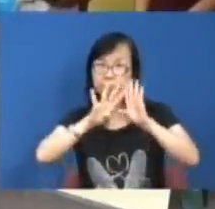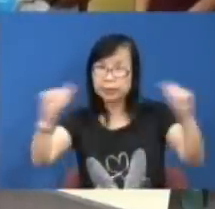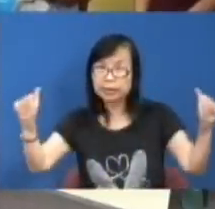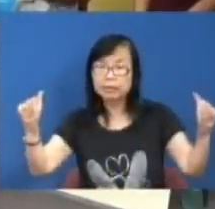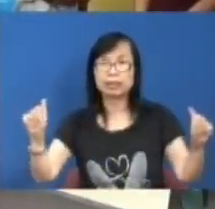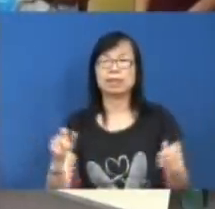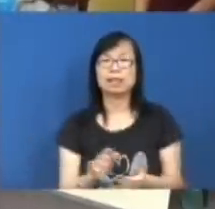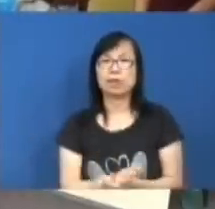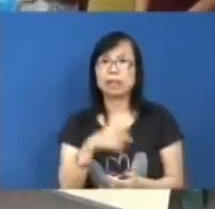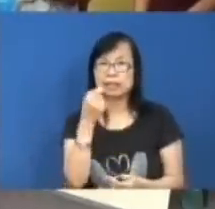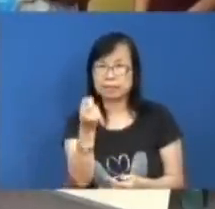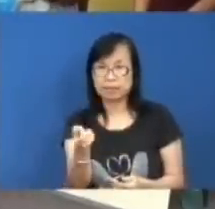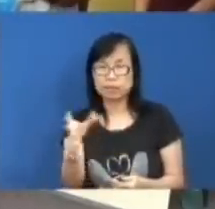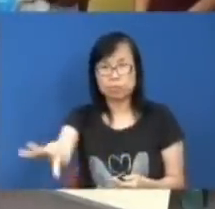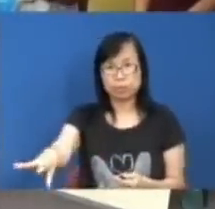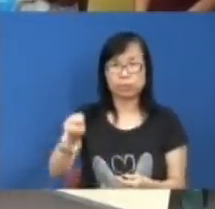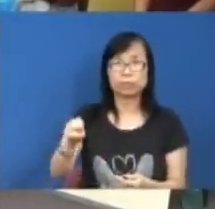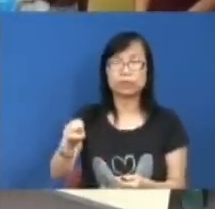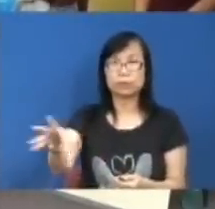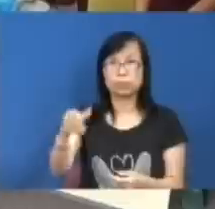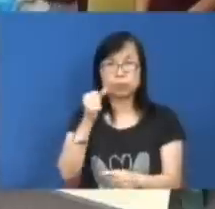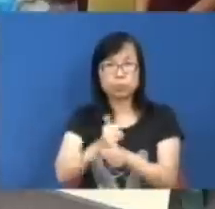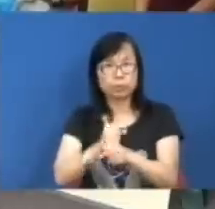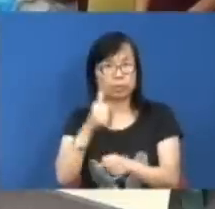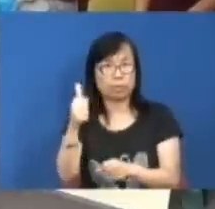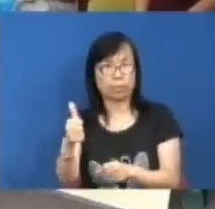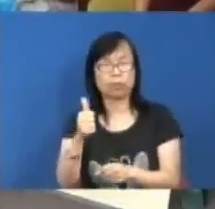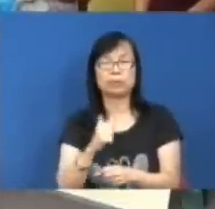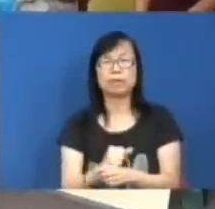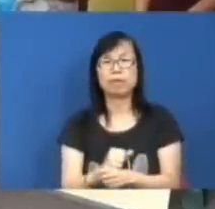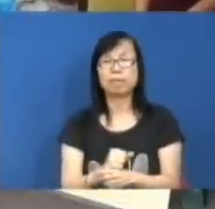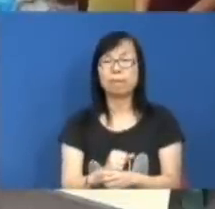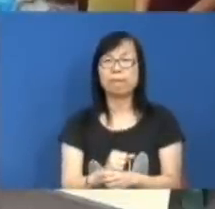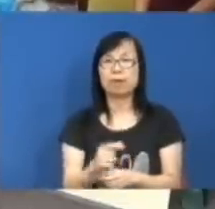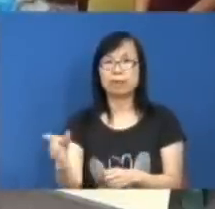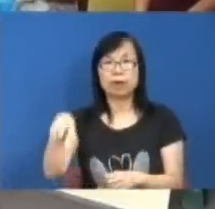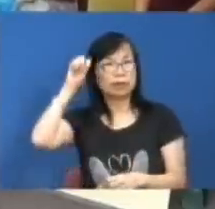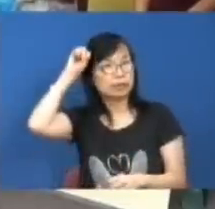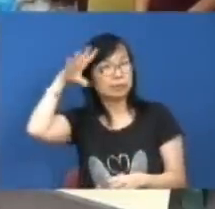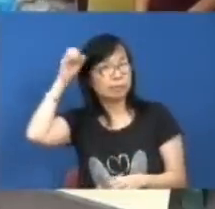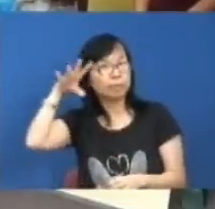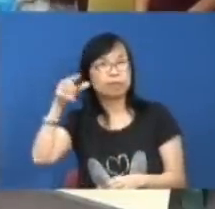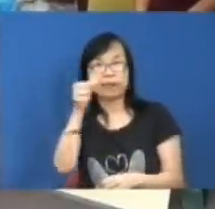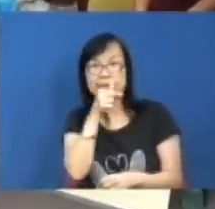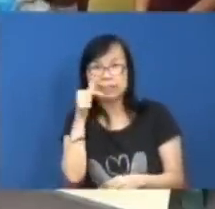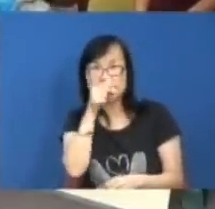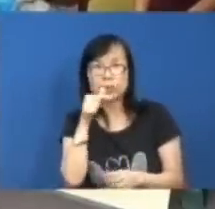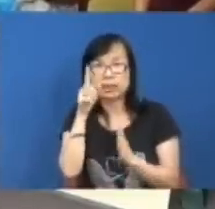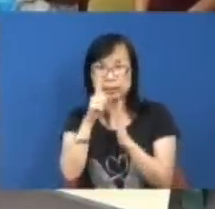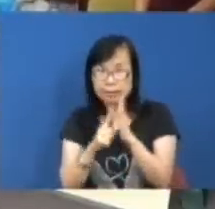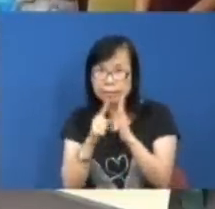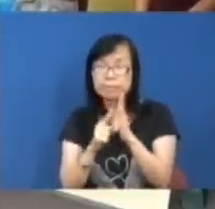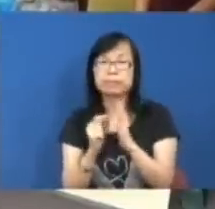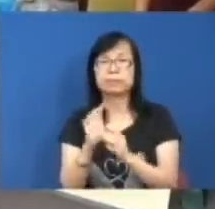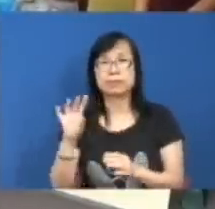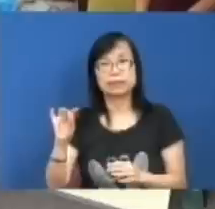係相對會少用啲。咁例如做得好嘅業界，咁例如我哋都會研發一啲油性低藥溶性質地，